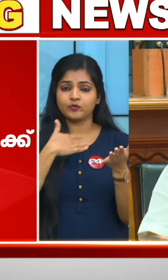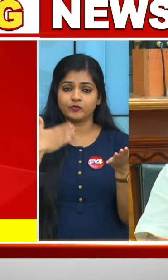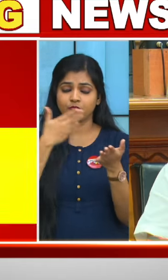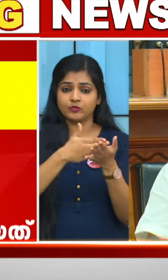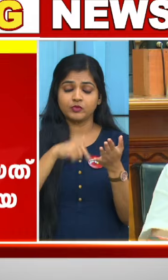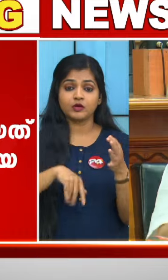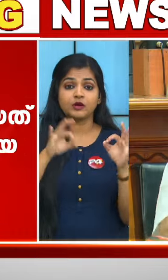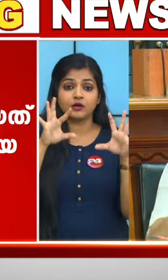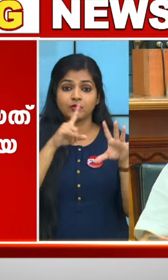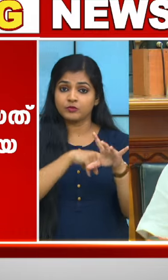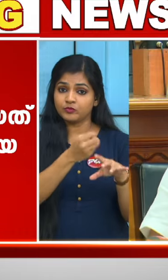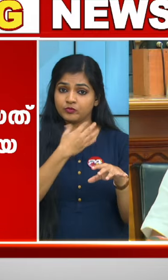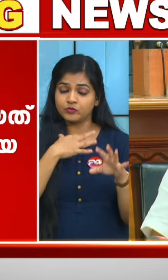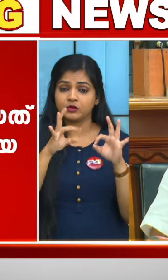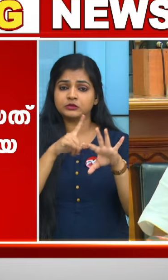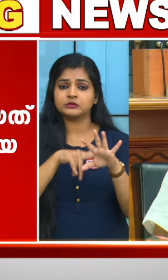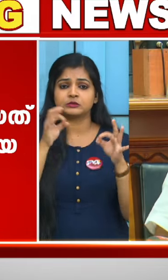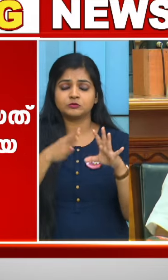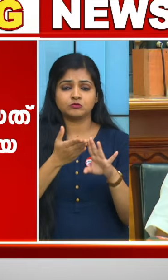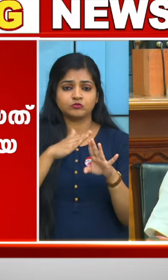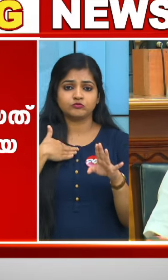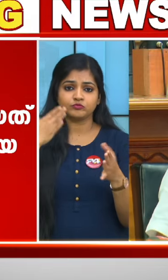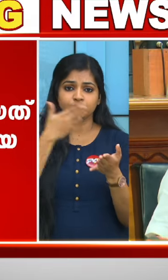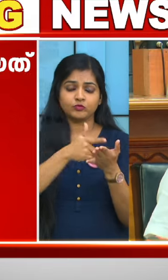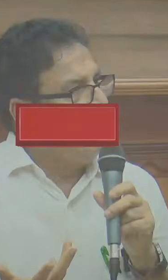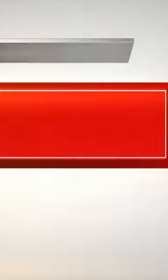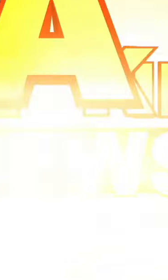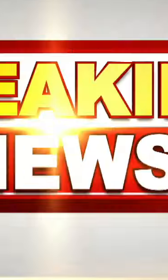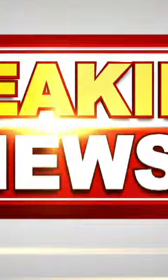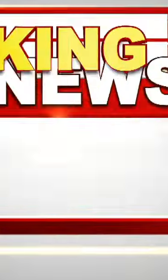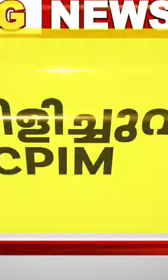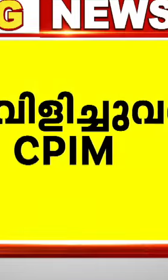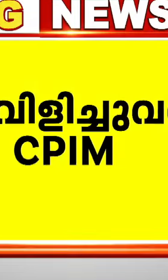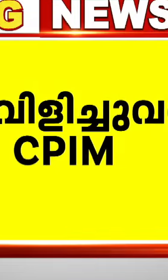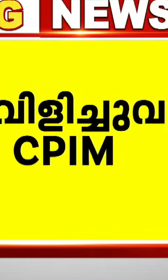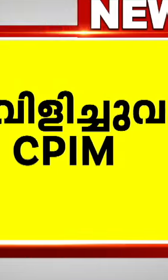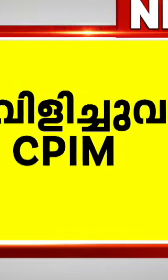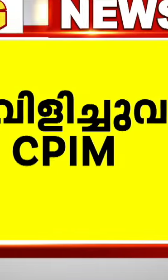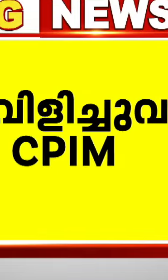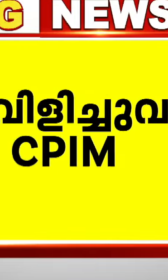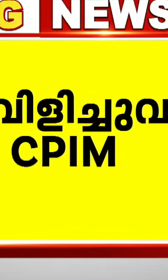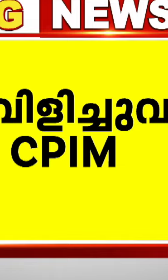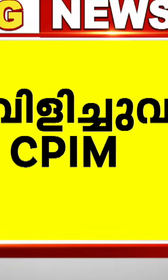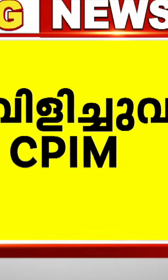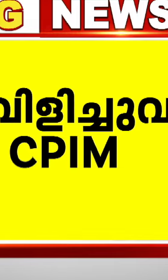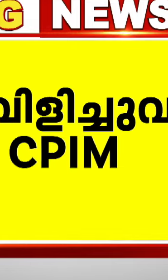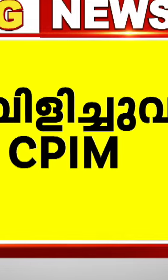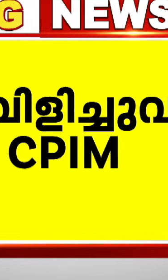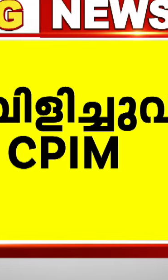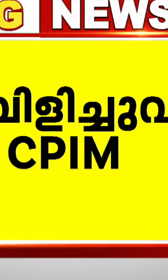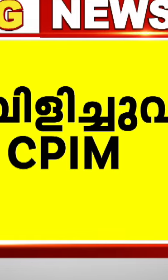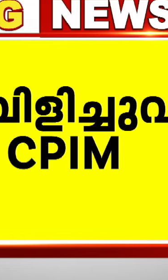മണിക്ക് എന്ന് പറഞ്ഞാൽ 10 മണിക്ക് കൊണ്ടിരിക്കും. ഞാൻ വരുമ്പോൾ ഉദ്യോഗസ്ഥന്മാർ വന്നിട്ടില്ല അവിടെ ആരും. അപ്പൊ ഞാൻ എന്ത് ചെയ്തു? ഞാൻ കാലത്ത് വീട്ടിൽ നിന്ന്